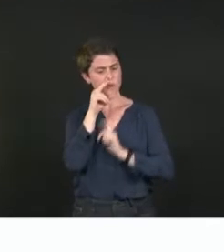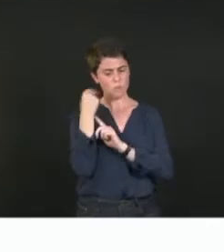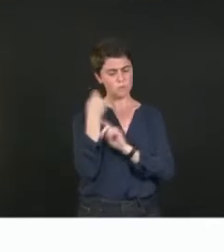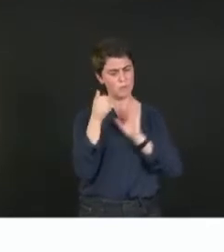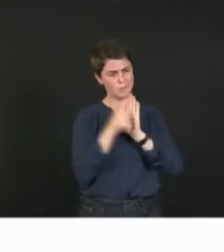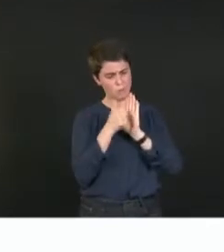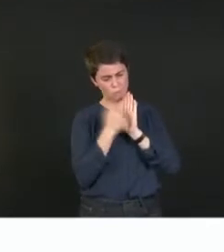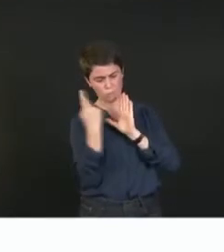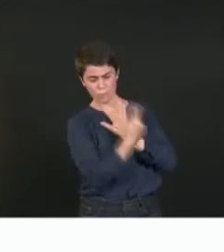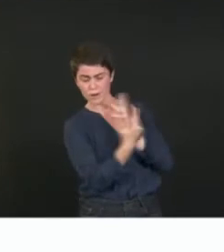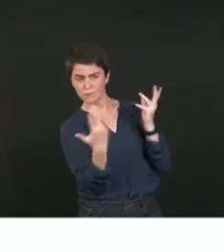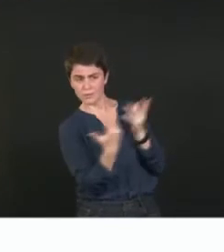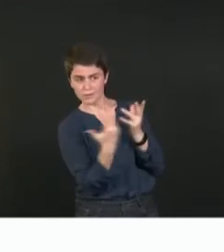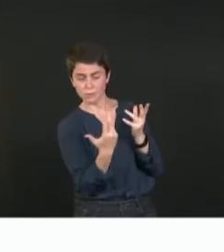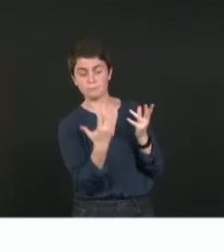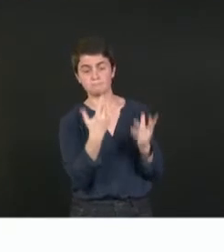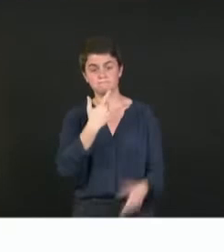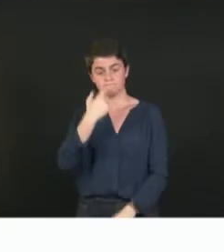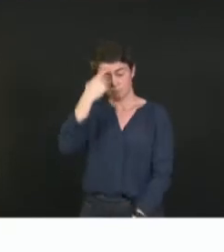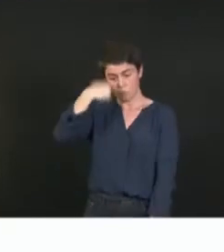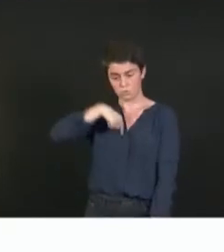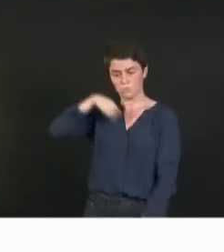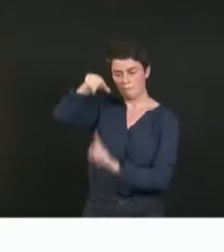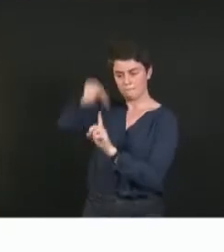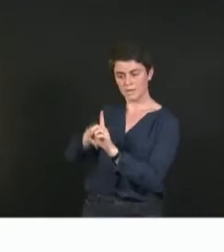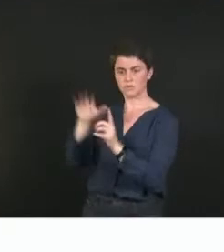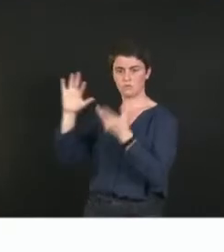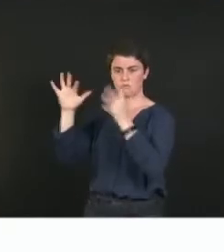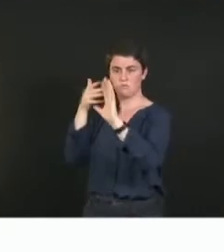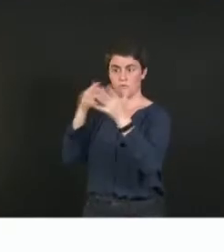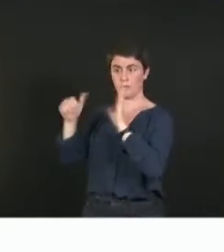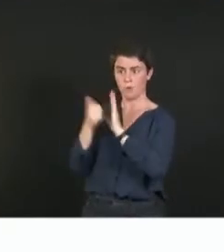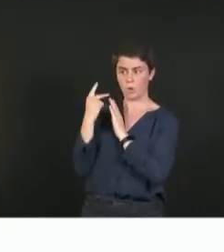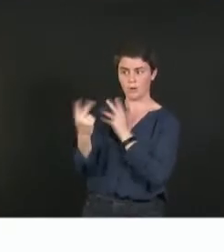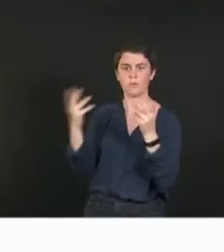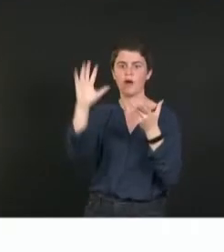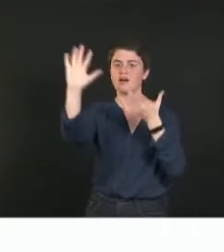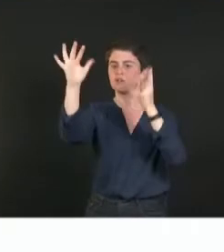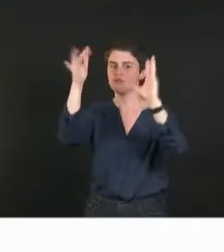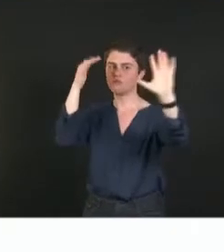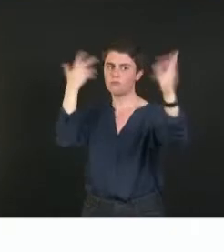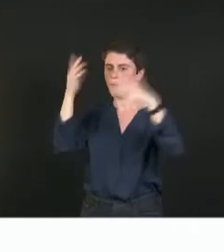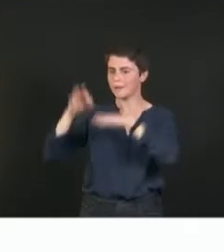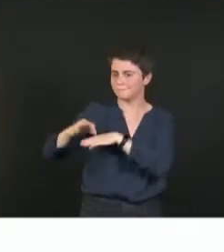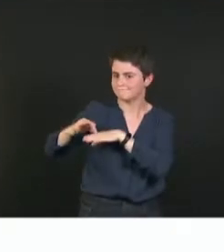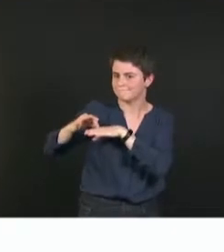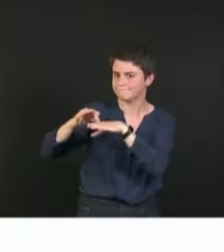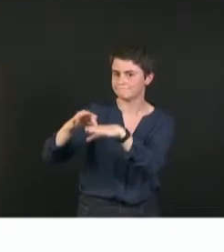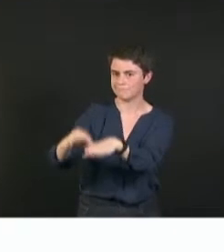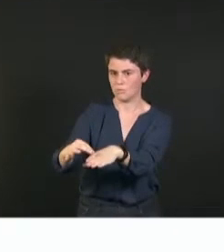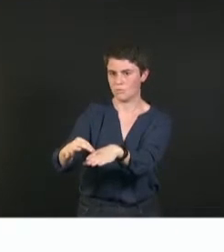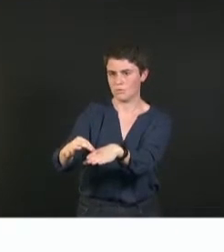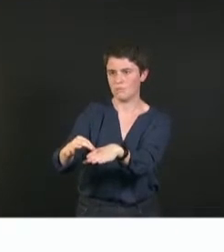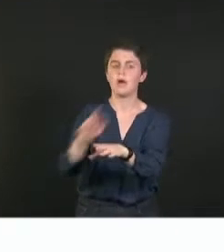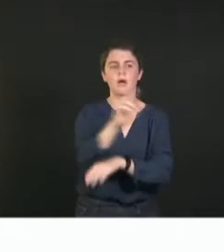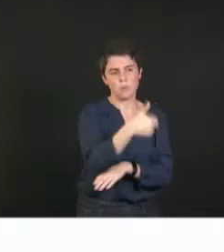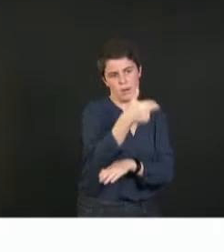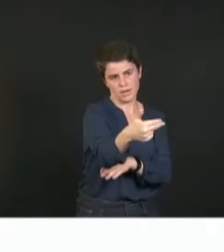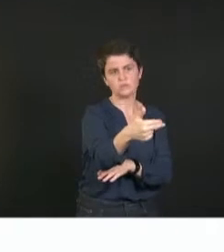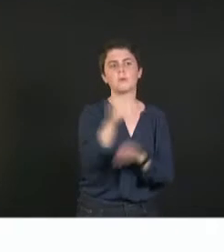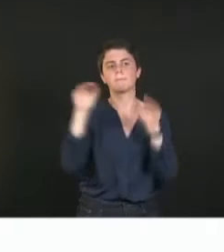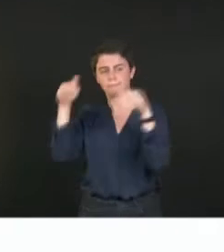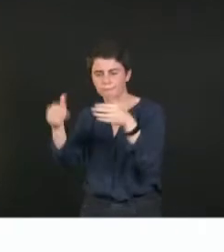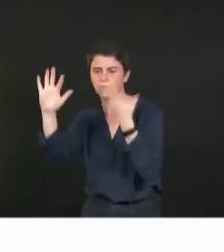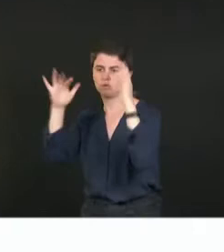nature. Et en fait, nous on considère que le rôle du forestier, c'est d'accompagner la nature et d'accompagner la forêt principalement. Mais pour ce